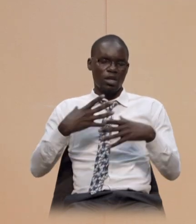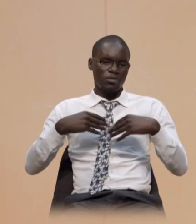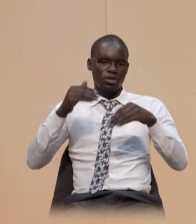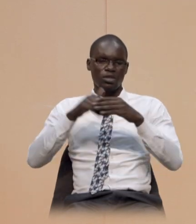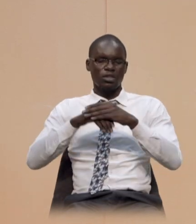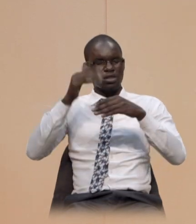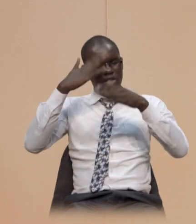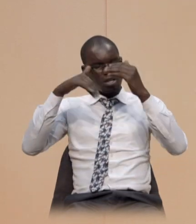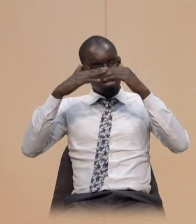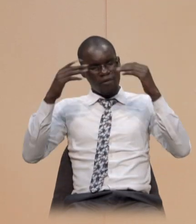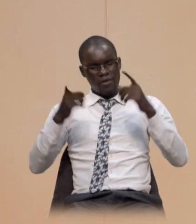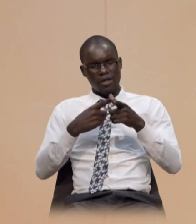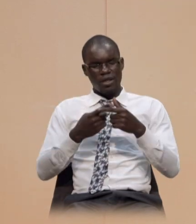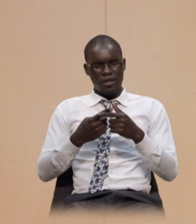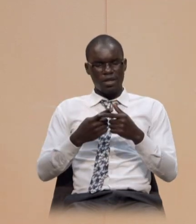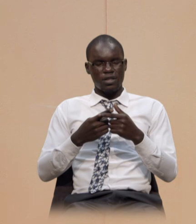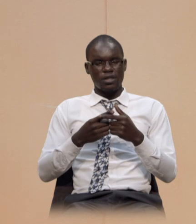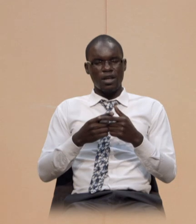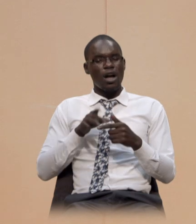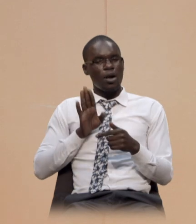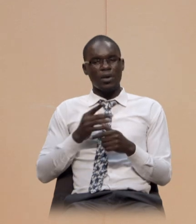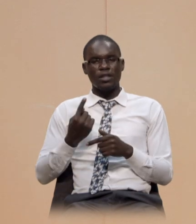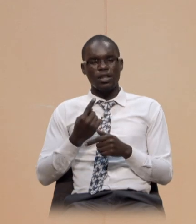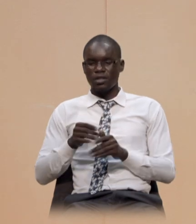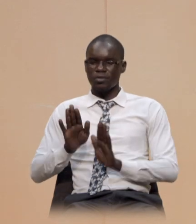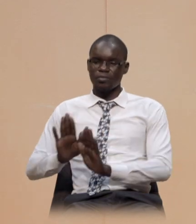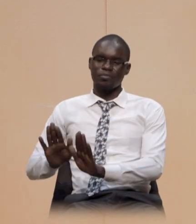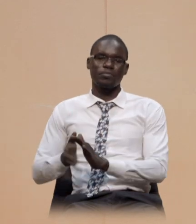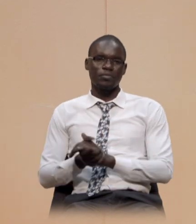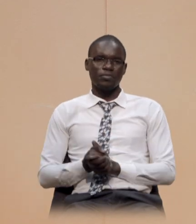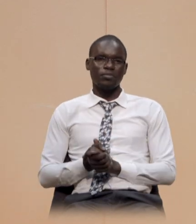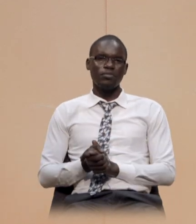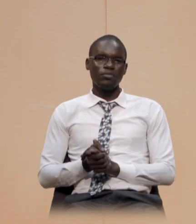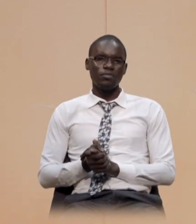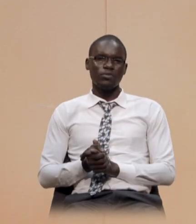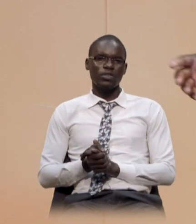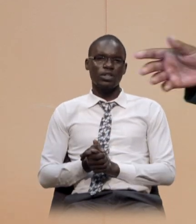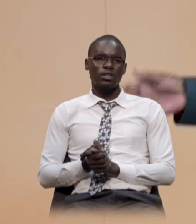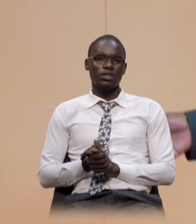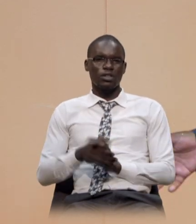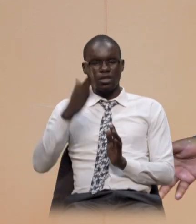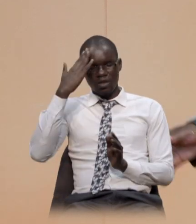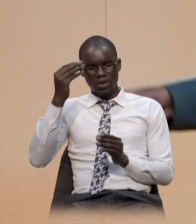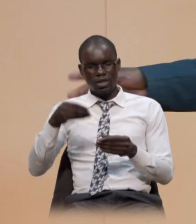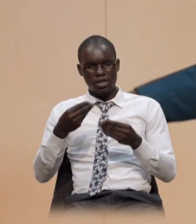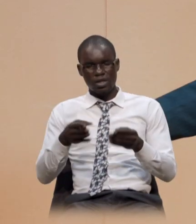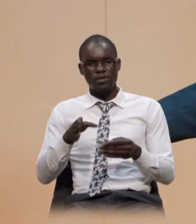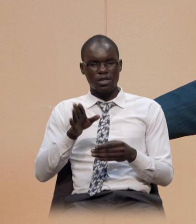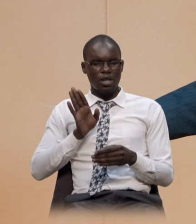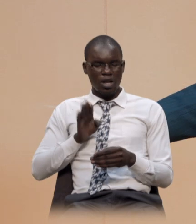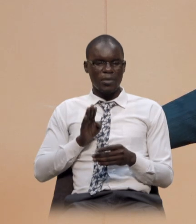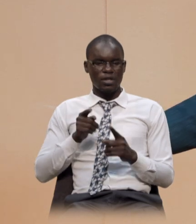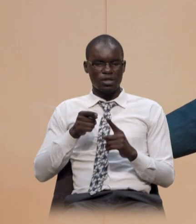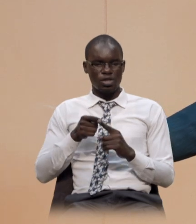amebaki Mary peke yake. Na hivyo ndio sababu aliandova mama yake kwa kina Yohana, akamwambia tunza